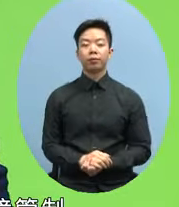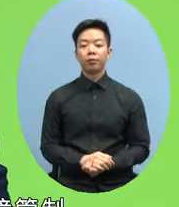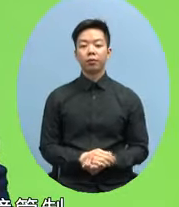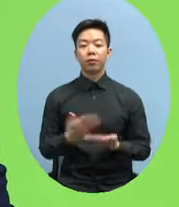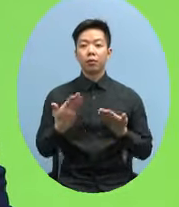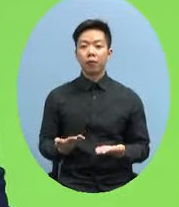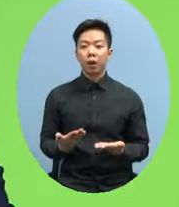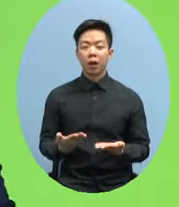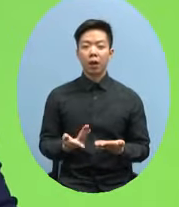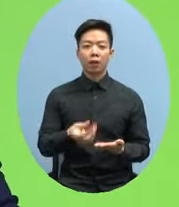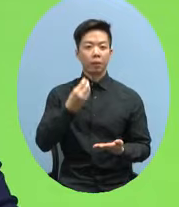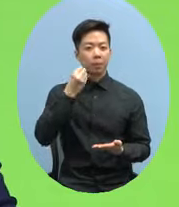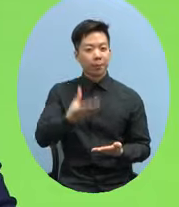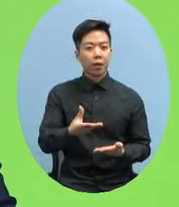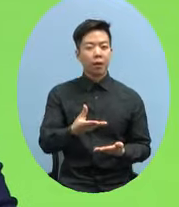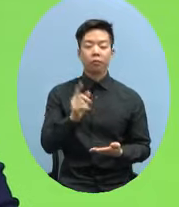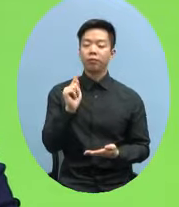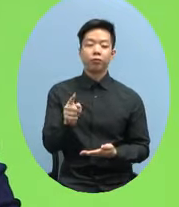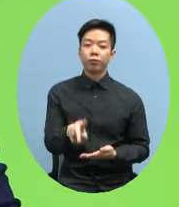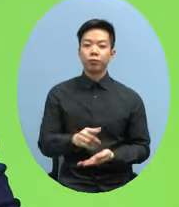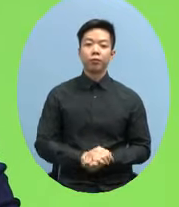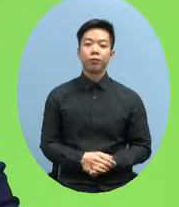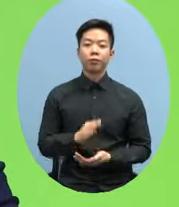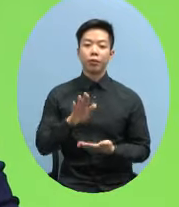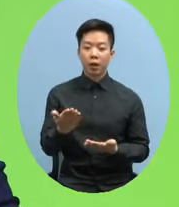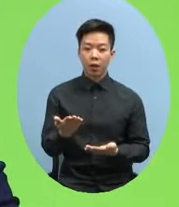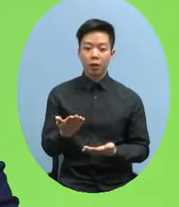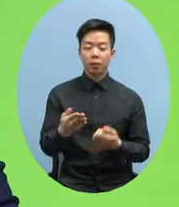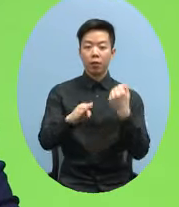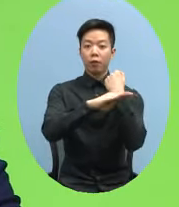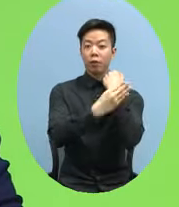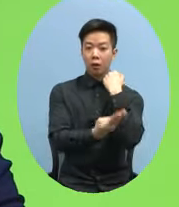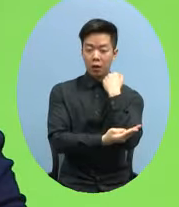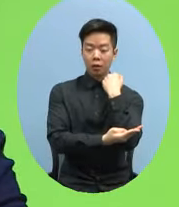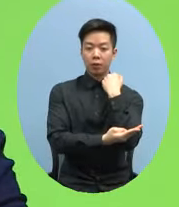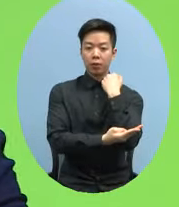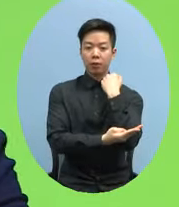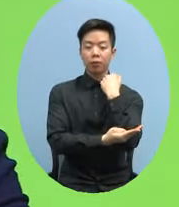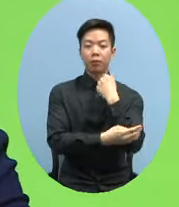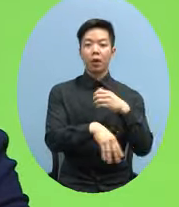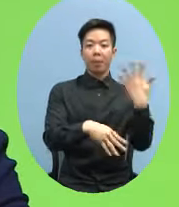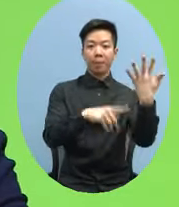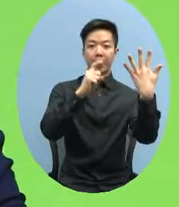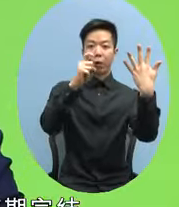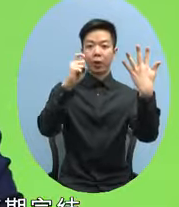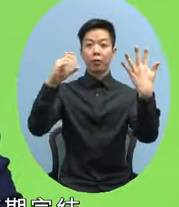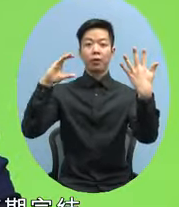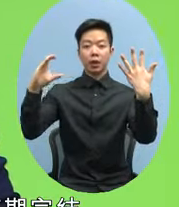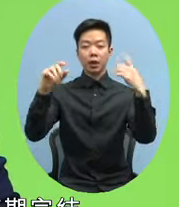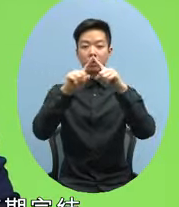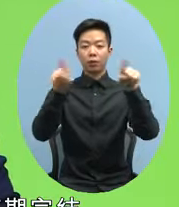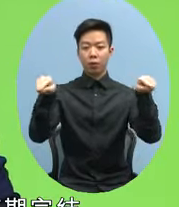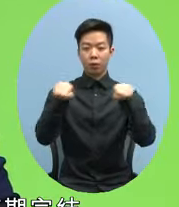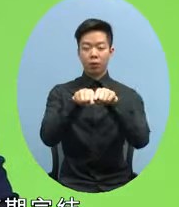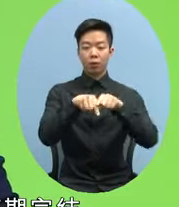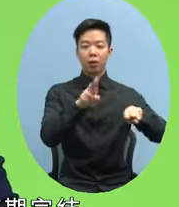放寬。但當然距離你頭先提到嗰條我哋叫做599C 章嘅